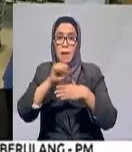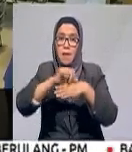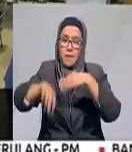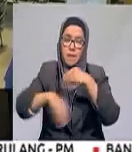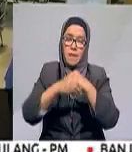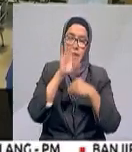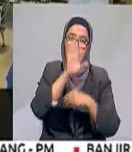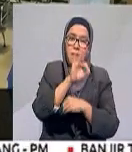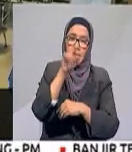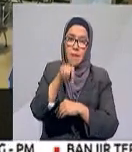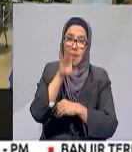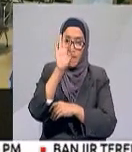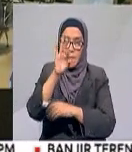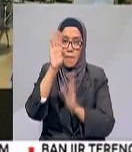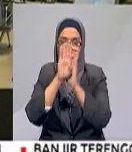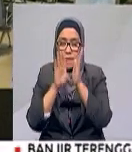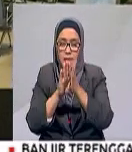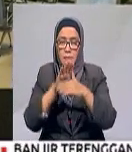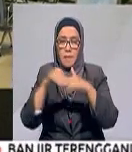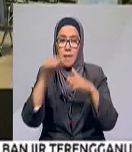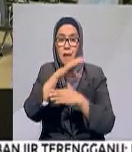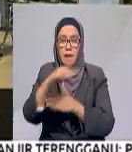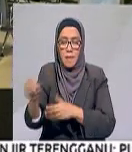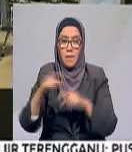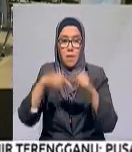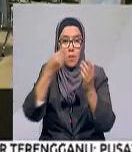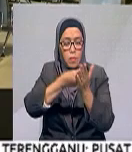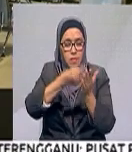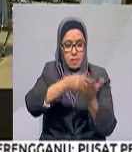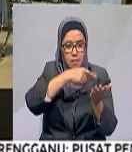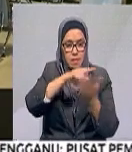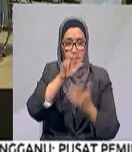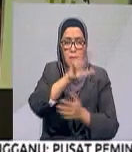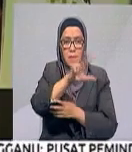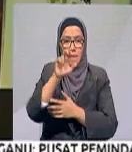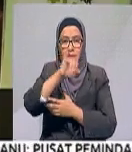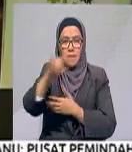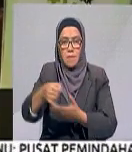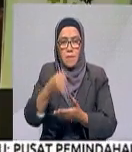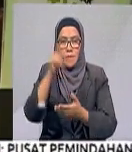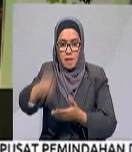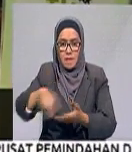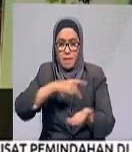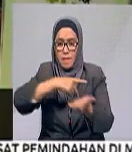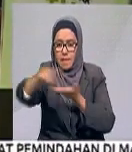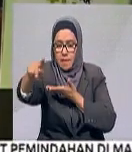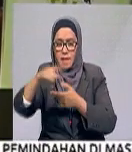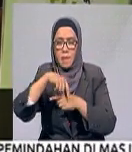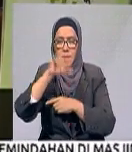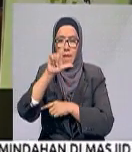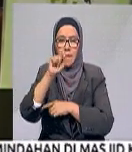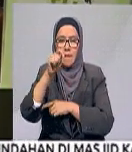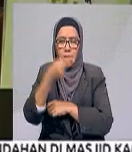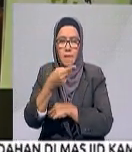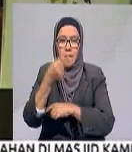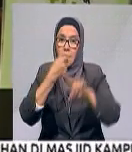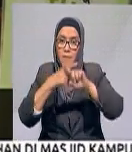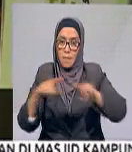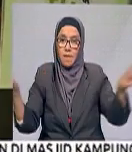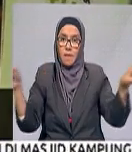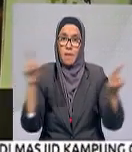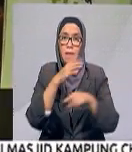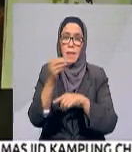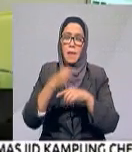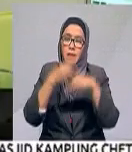tunai RM300 juta yang perlu dibayar kepada LTH. Perbezaan sebanyak RM10.3 bilion dan